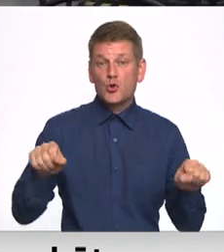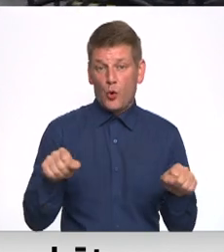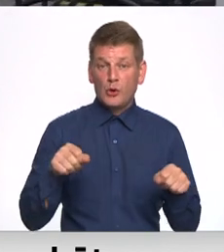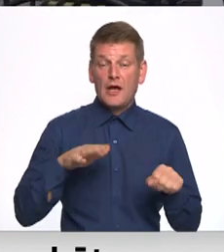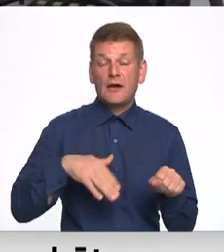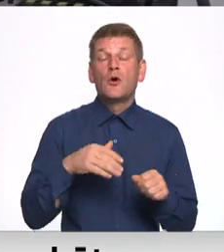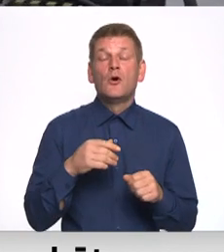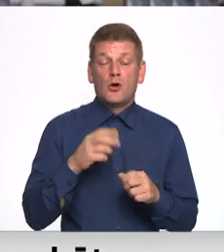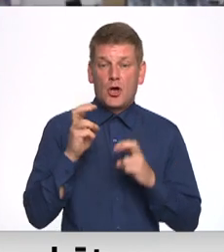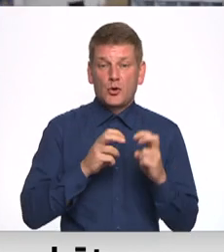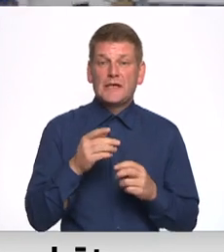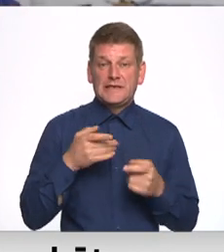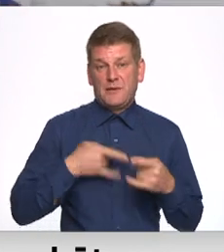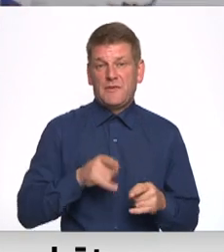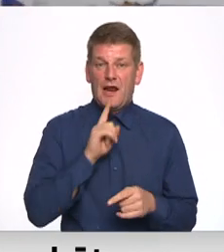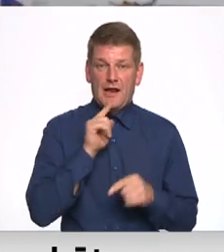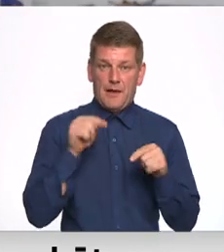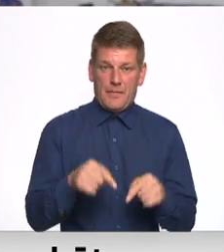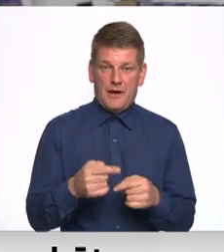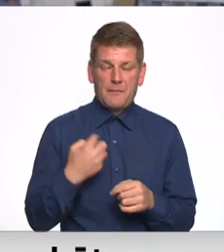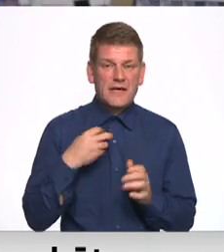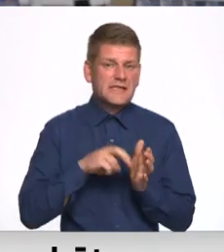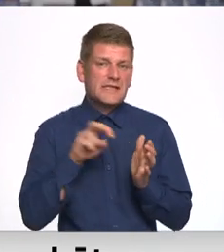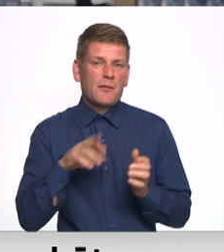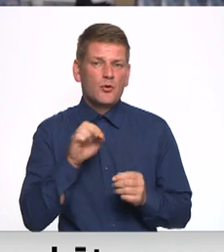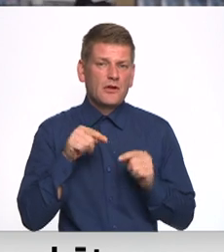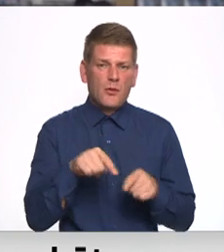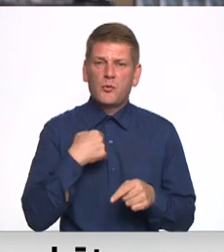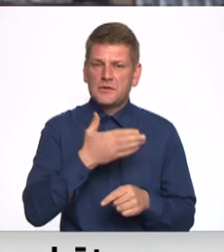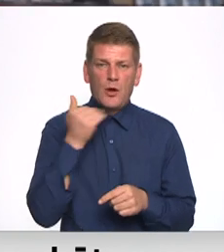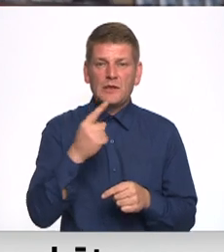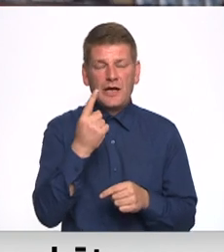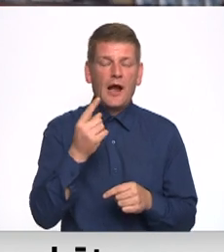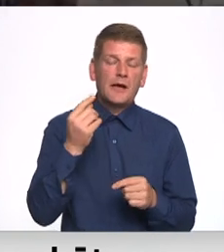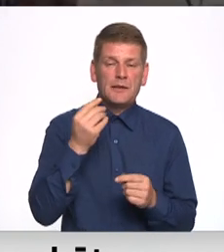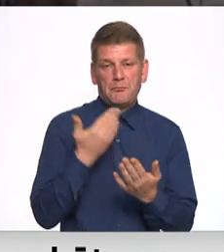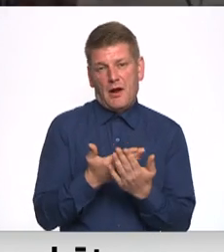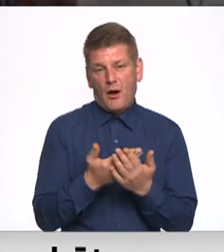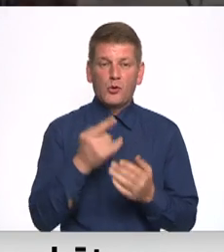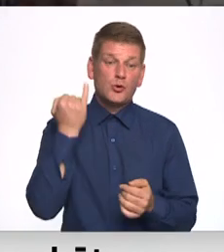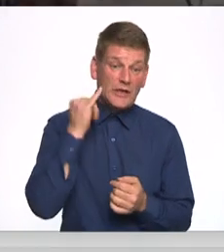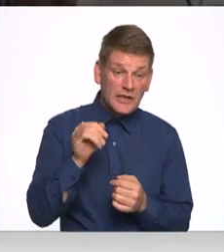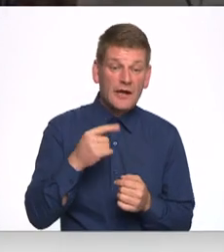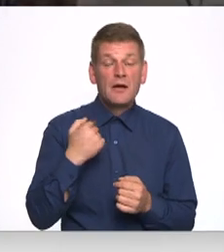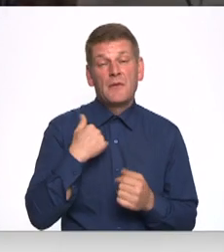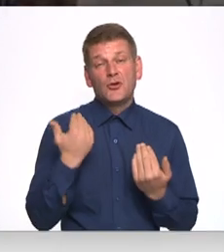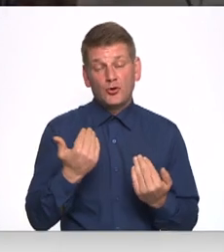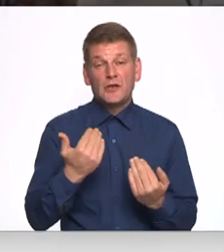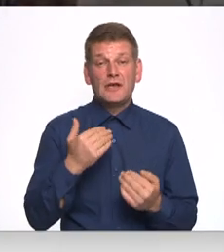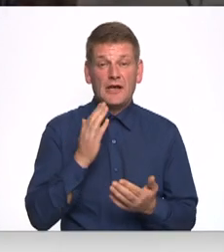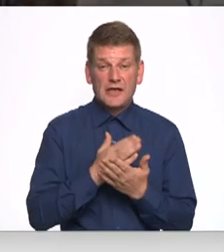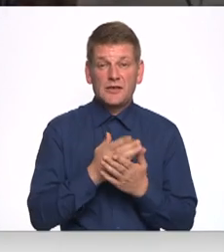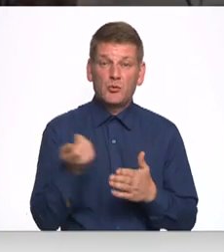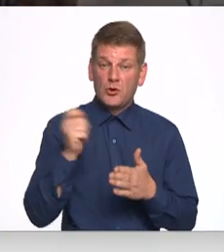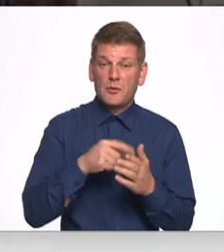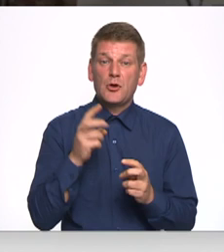ražotnē dzimtajā Liepājā. Mēs esam izkāpuši no tā, ka mums vairs nav tikai prototips un ideja. Šogad mēs, protams, tikai esam noslēguši to